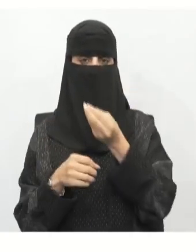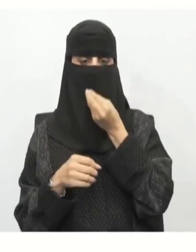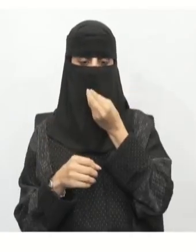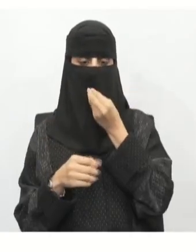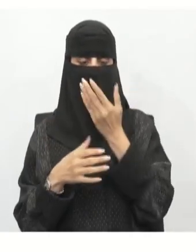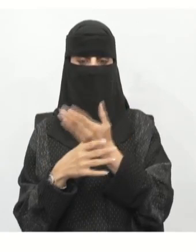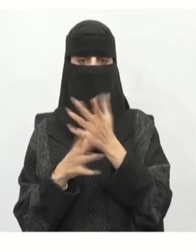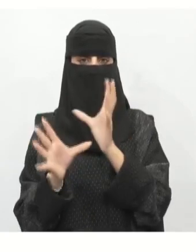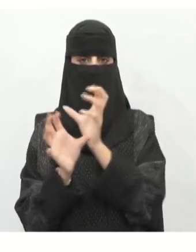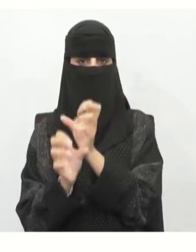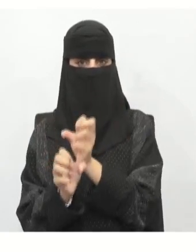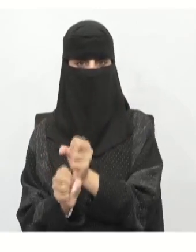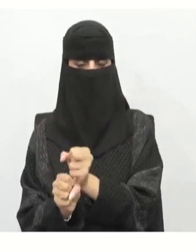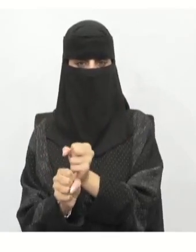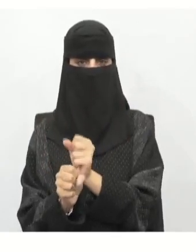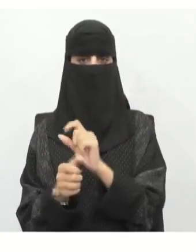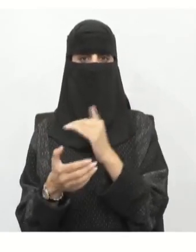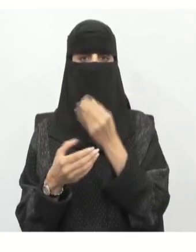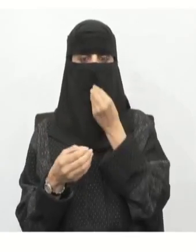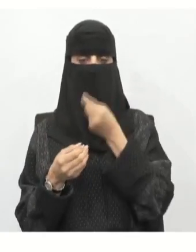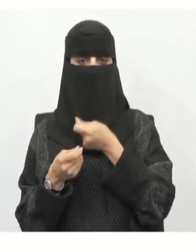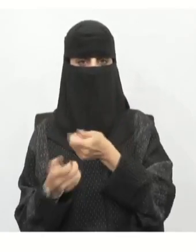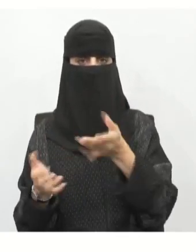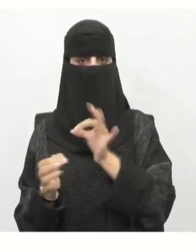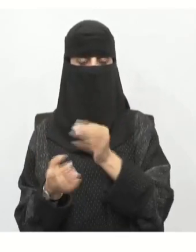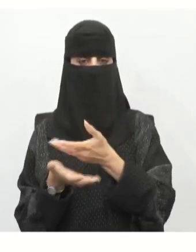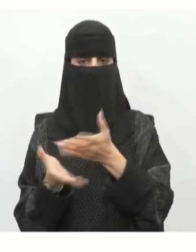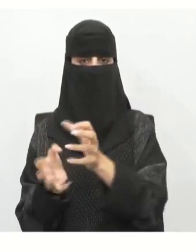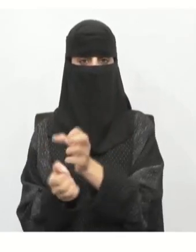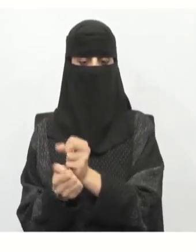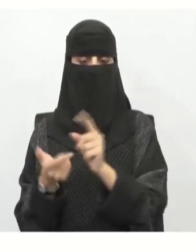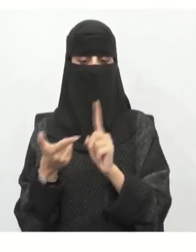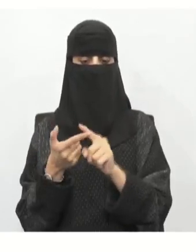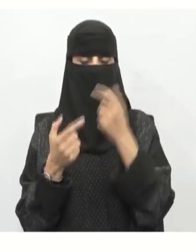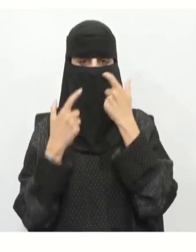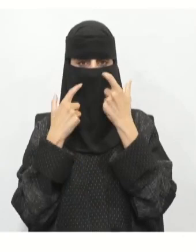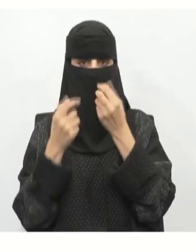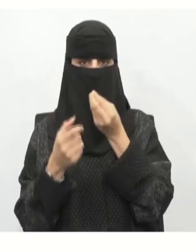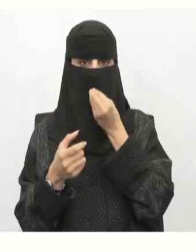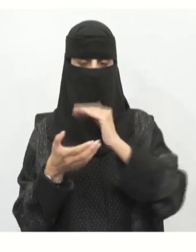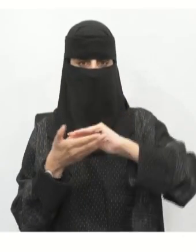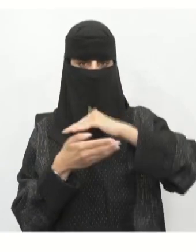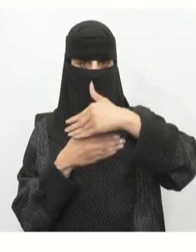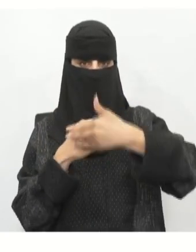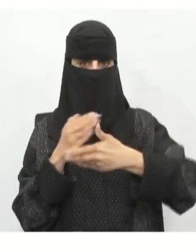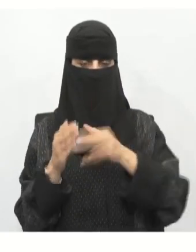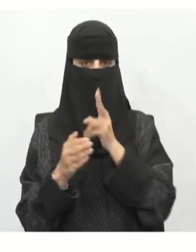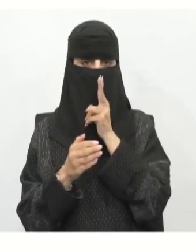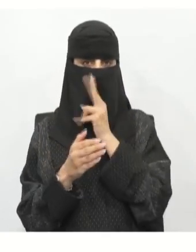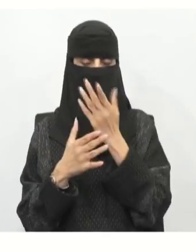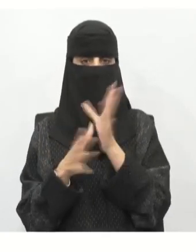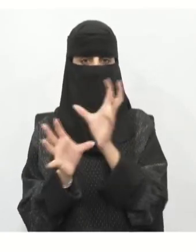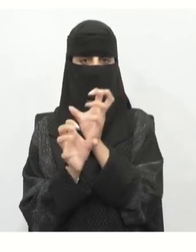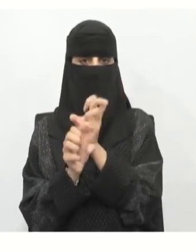بحفظها واكرامها ثانيا الحرص على تغليف الغذاء يحفظه من التلوث